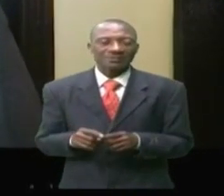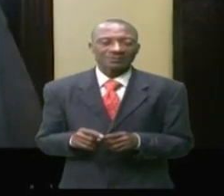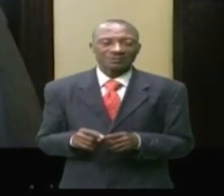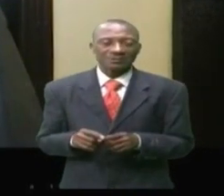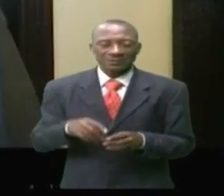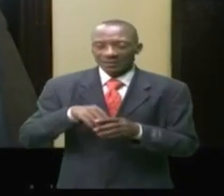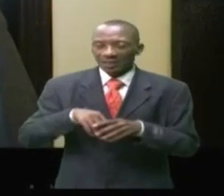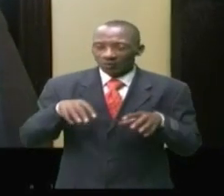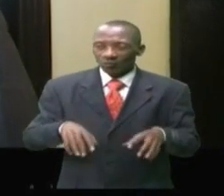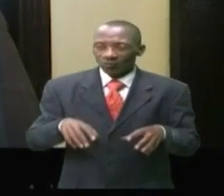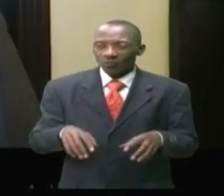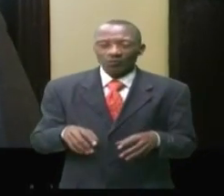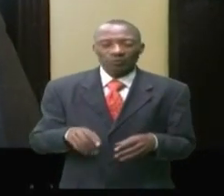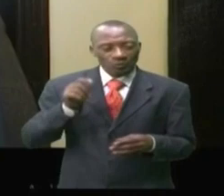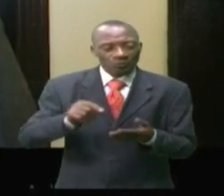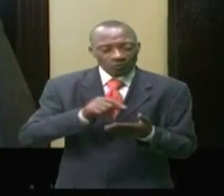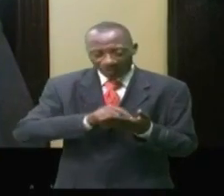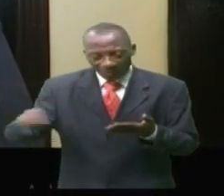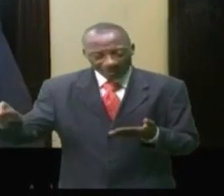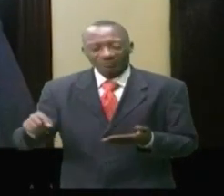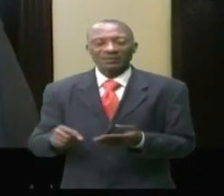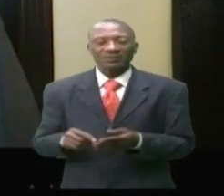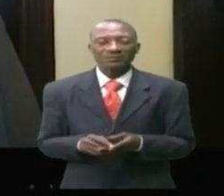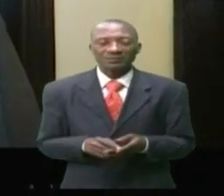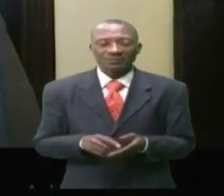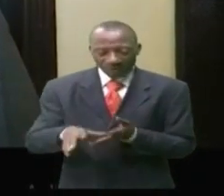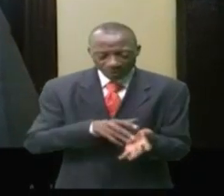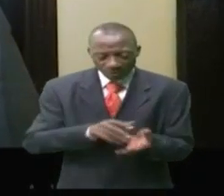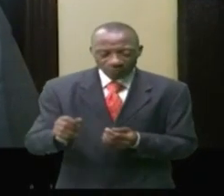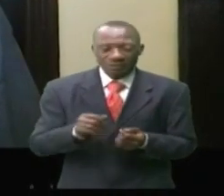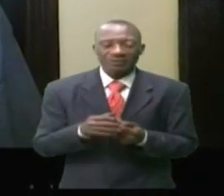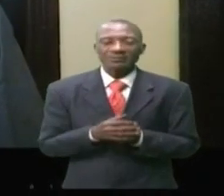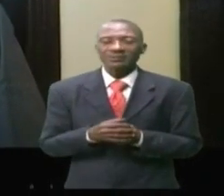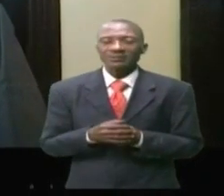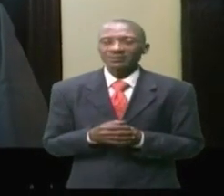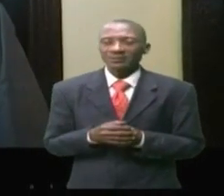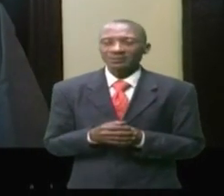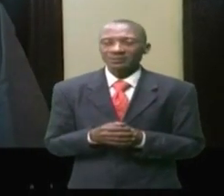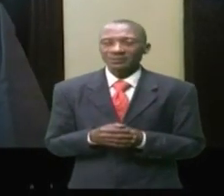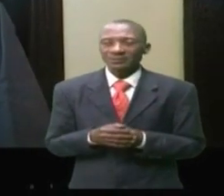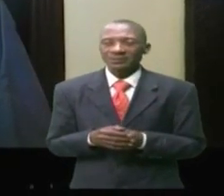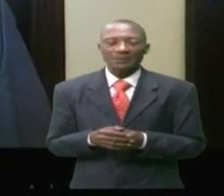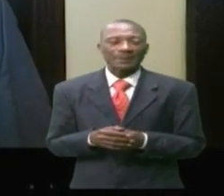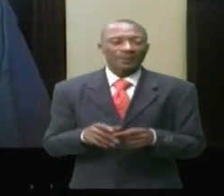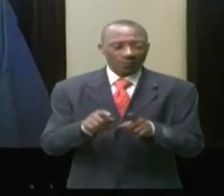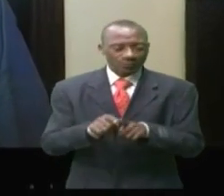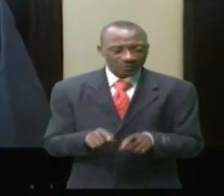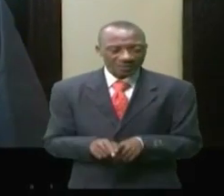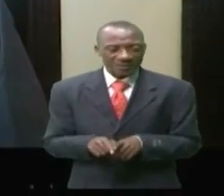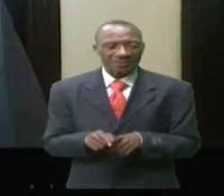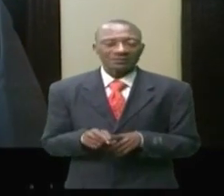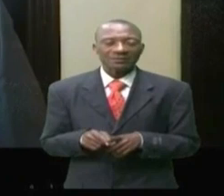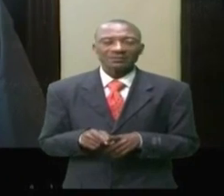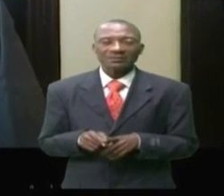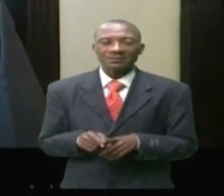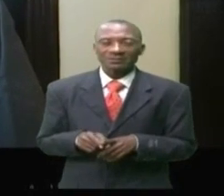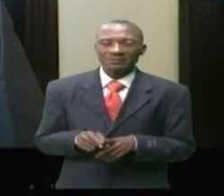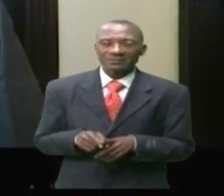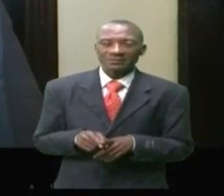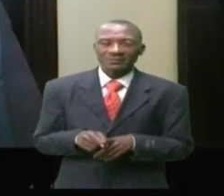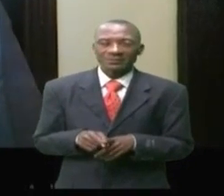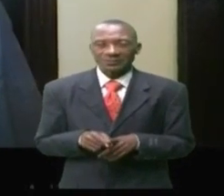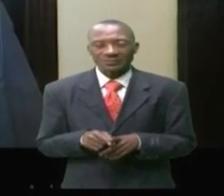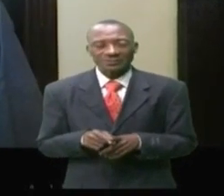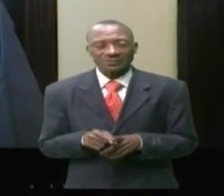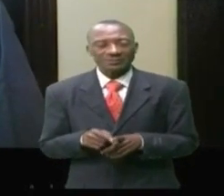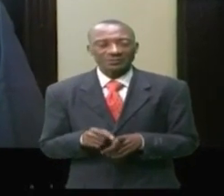Et nous en croyons qu'il y aura la paix durable à Goma, parce que la population endure